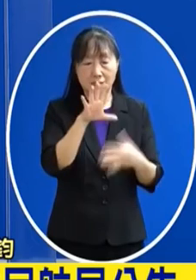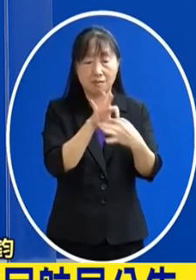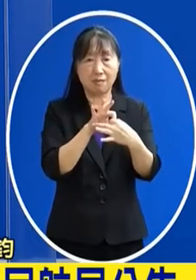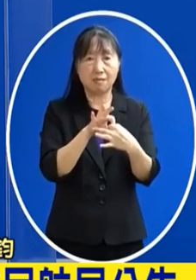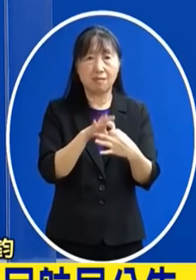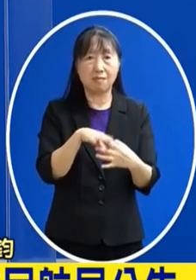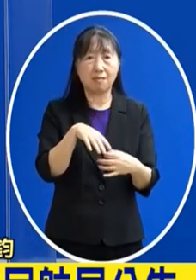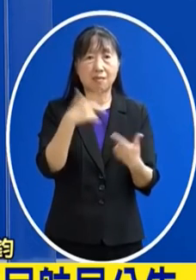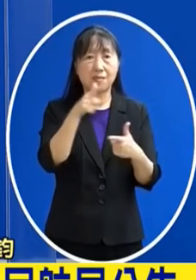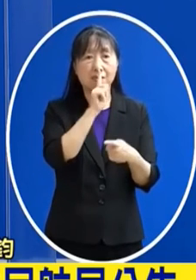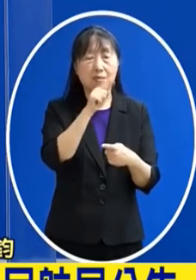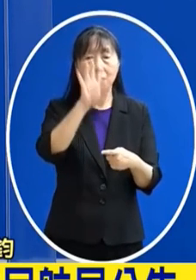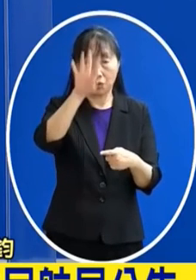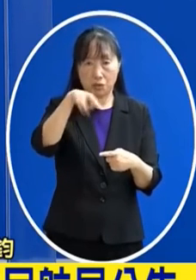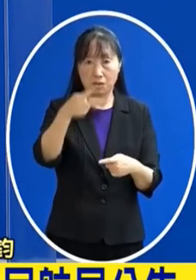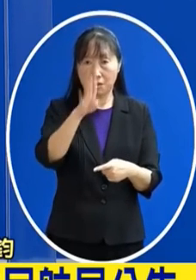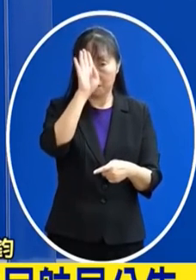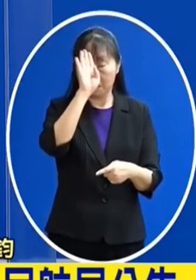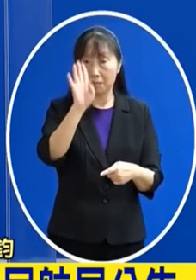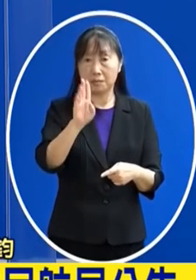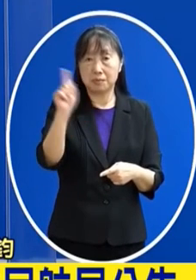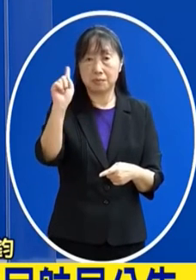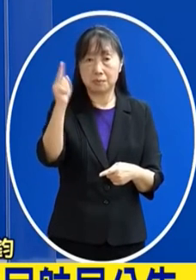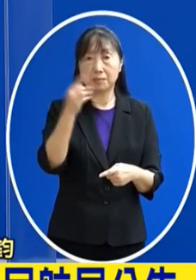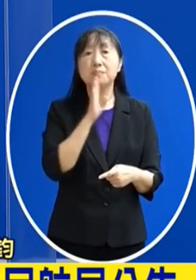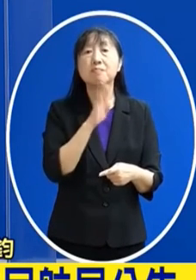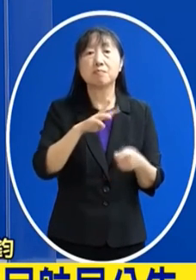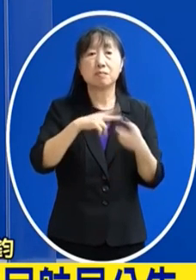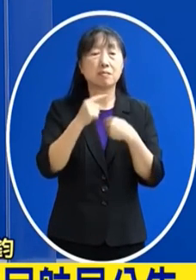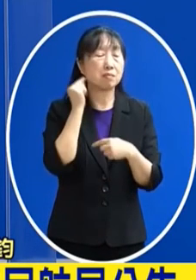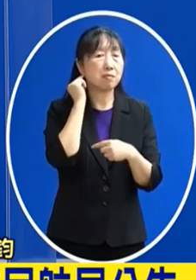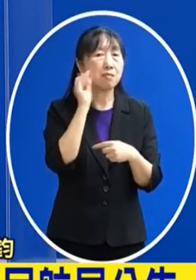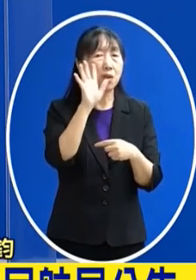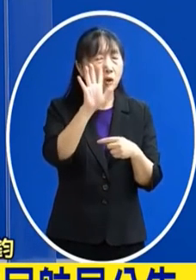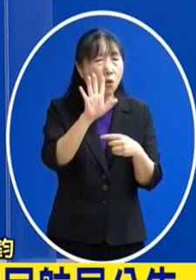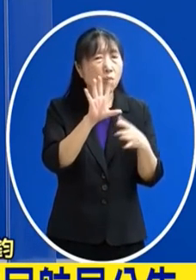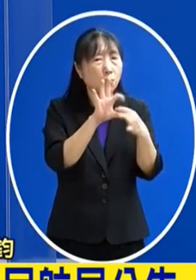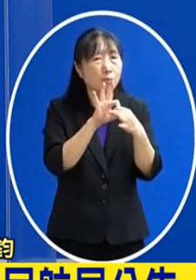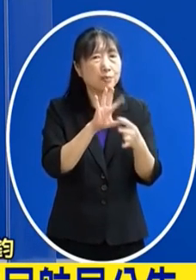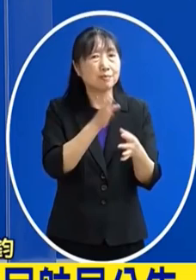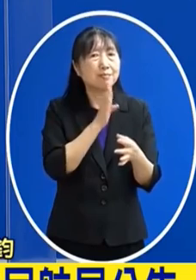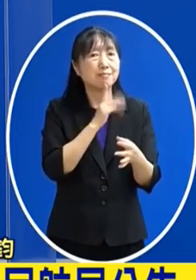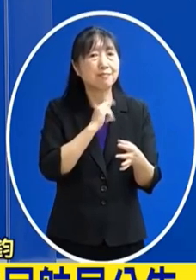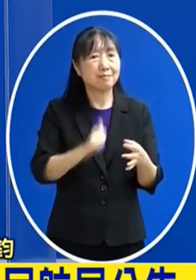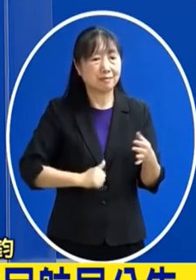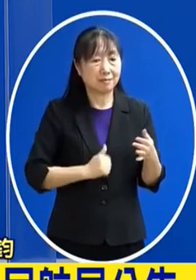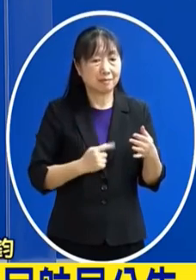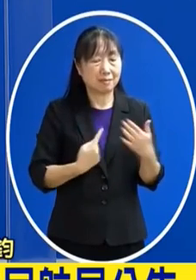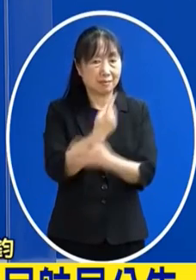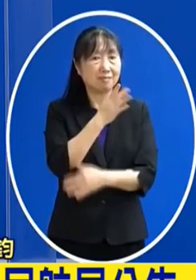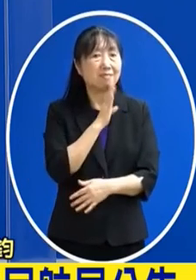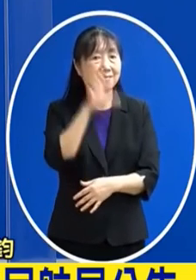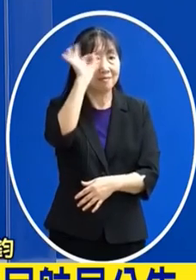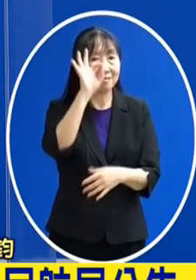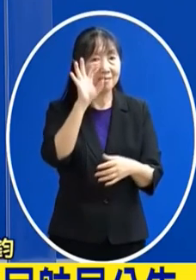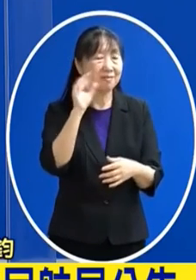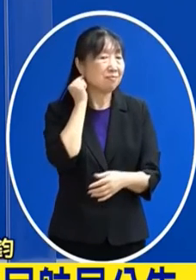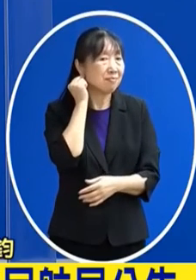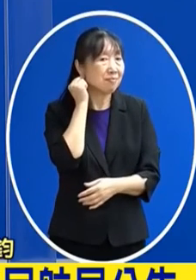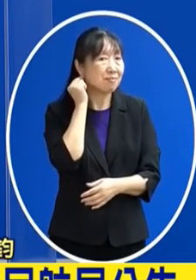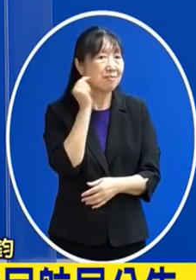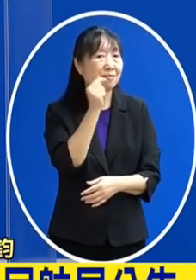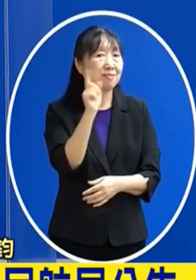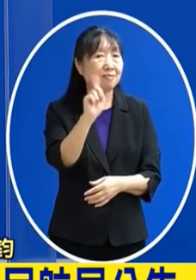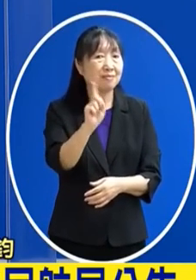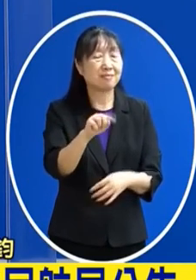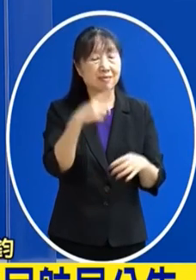不能否认说有些病原的感染跟宿主的本身的因素有关，不过如果只是纯粹的血型的话，当然还有很多进一步在